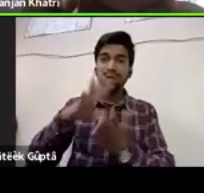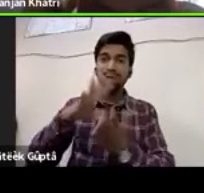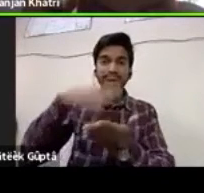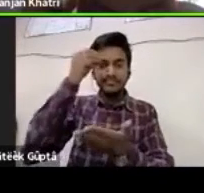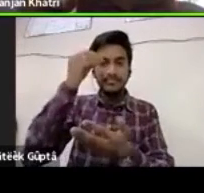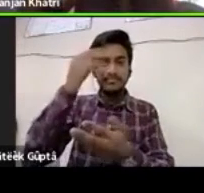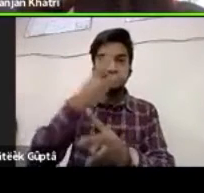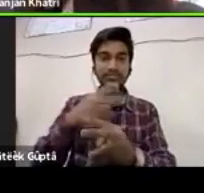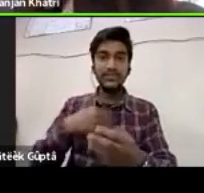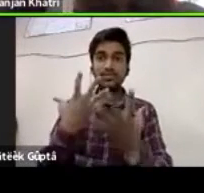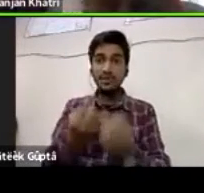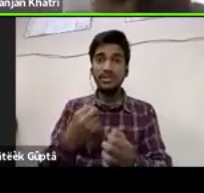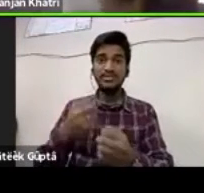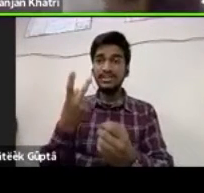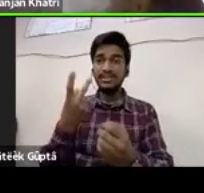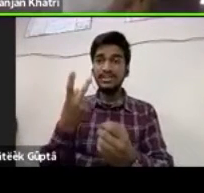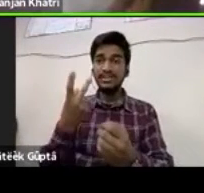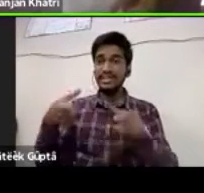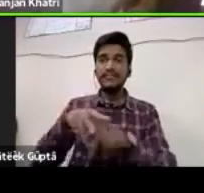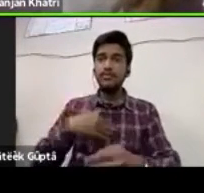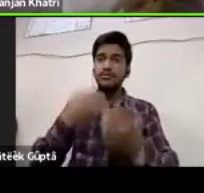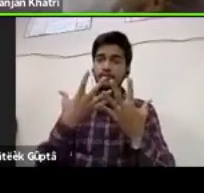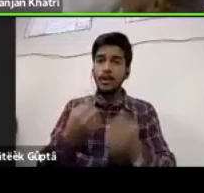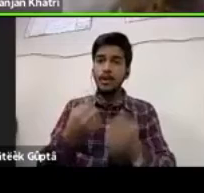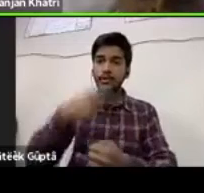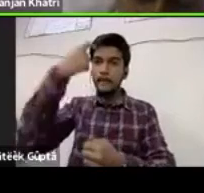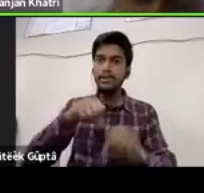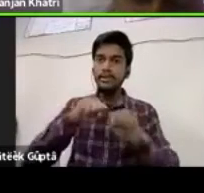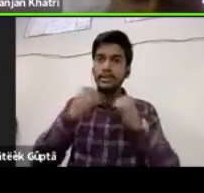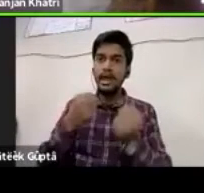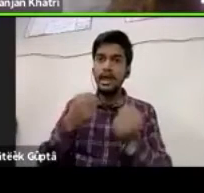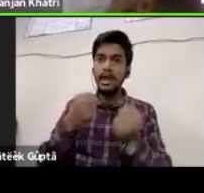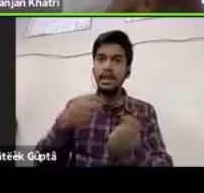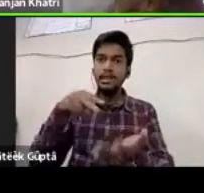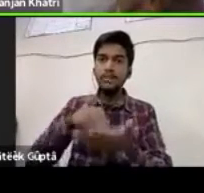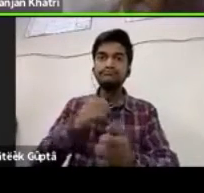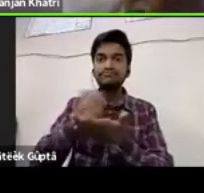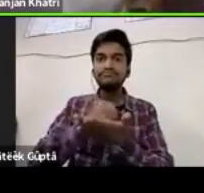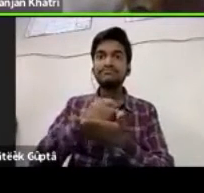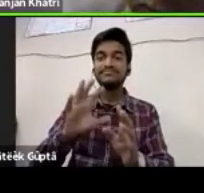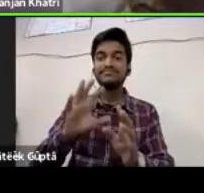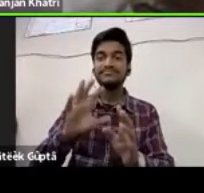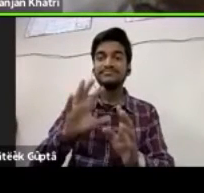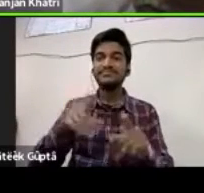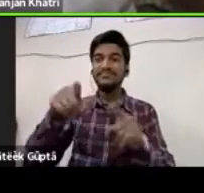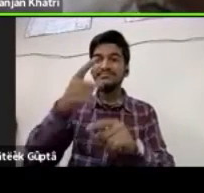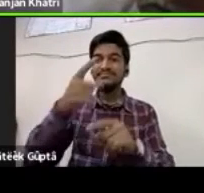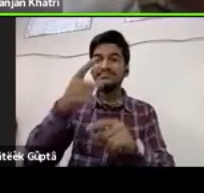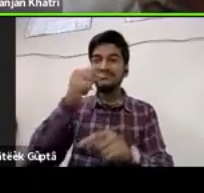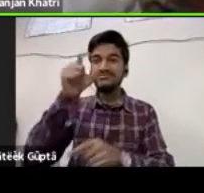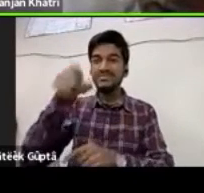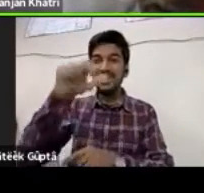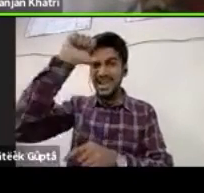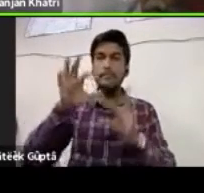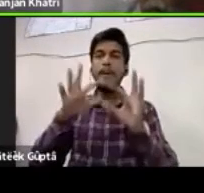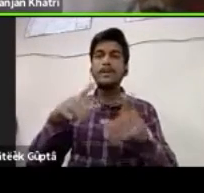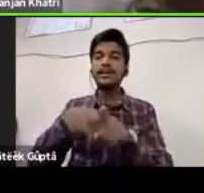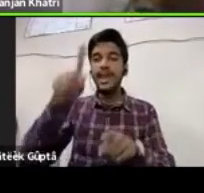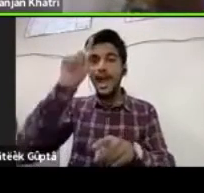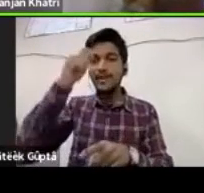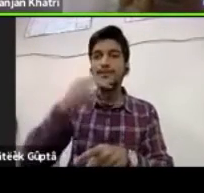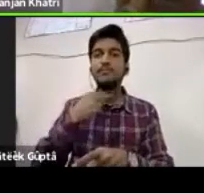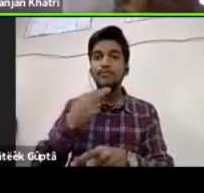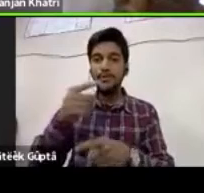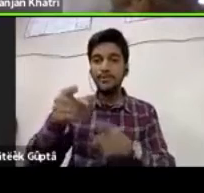अडेप्टेशन और स्पेशलाइज डिजाइन. नाउ मेरी हिंदी उतनी अच्छी नहीं है कि मैं इसको अच्छी तरह ट्रांसलेट करूं,